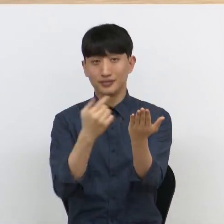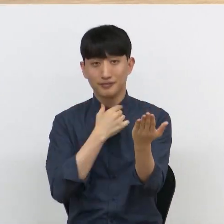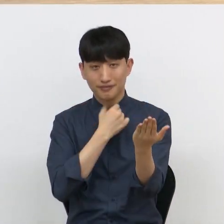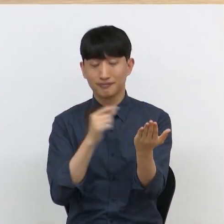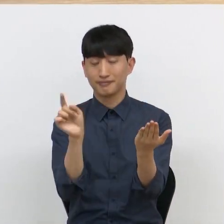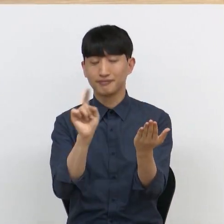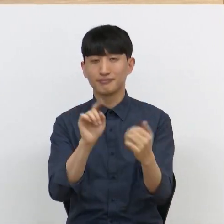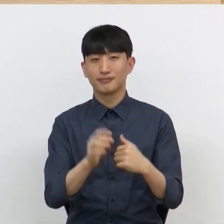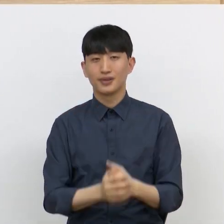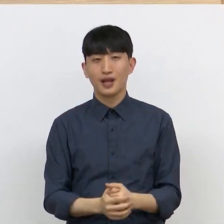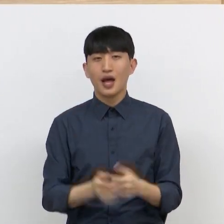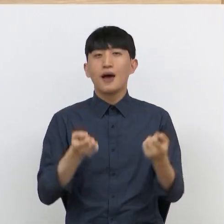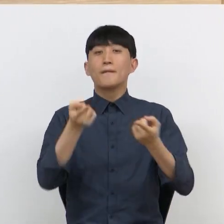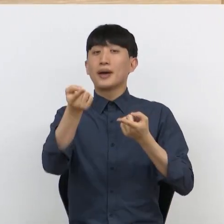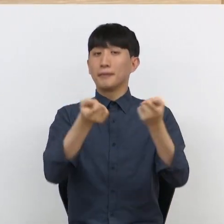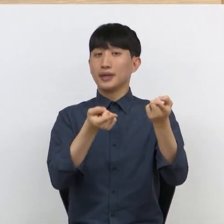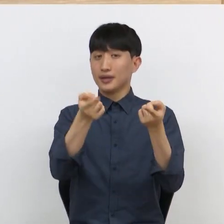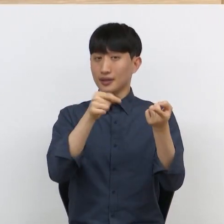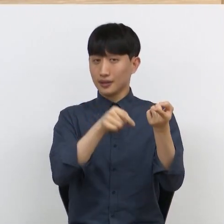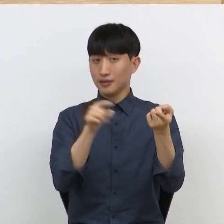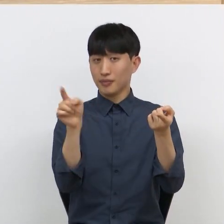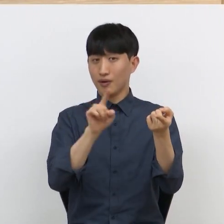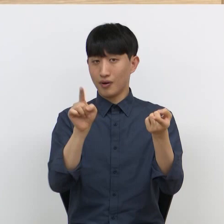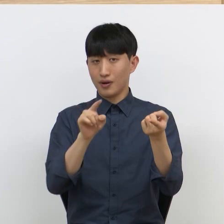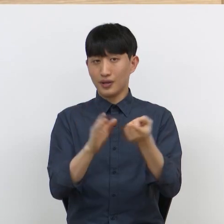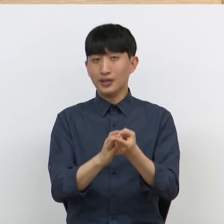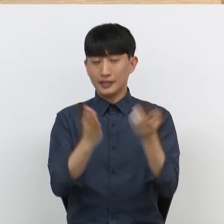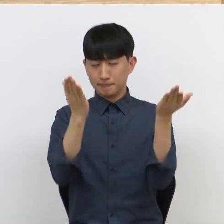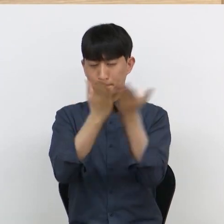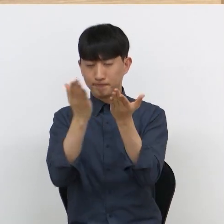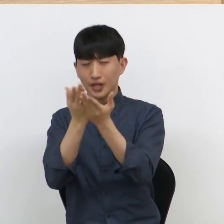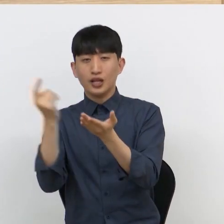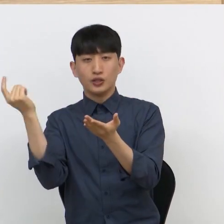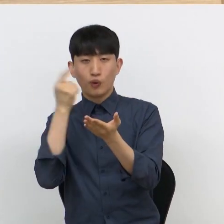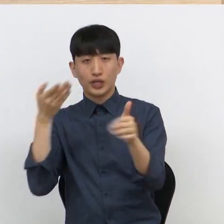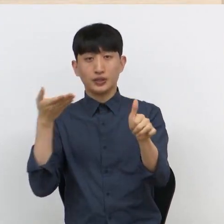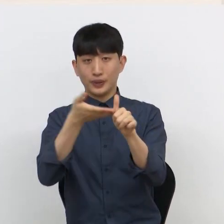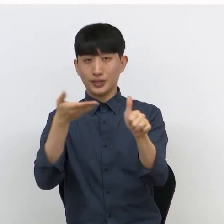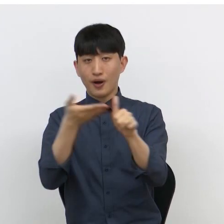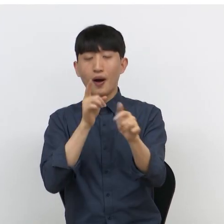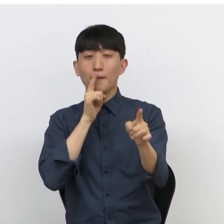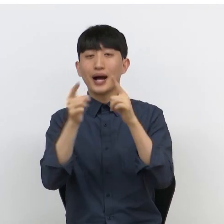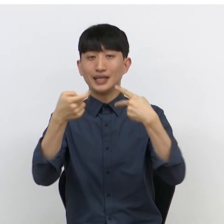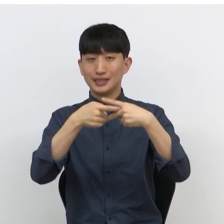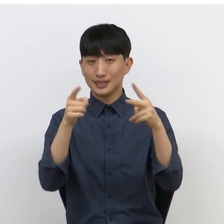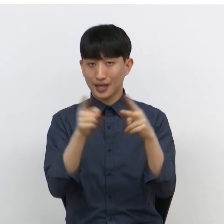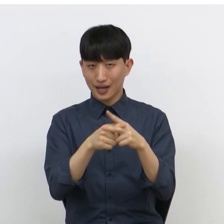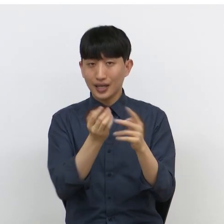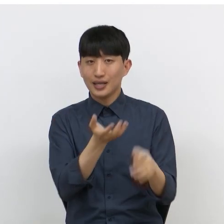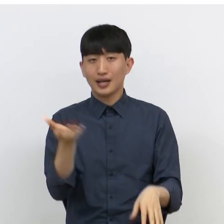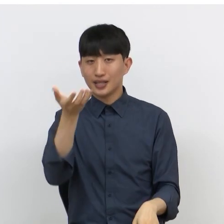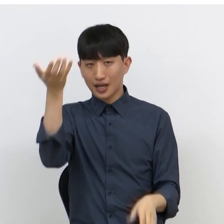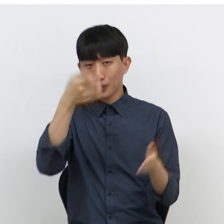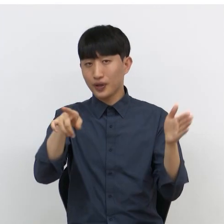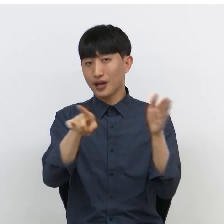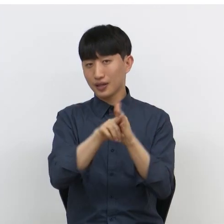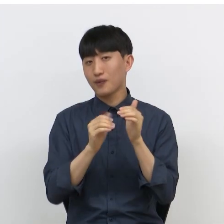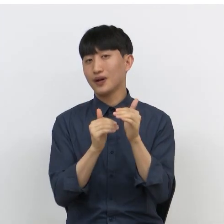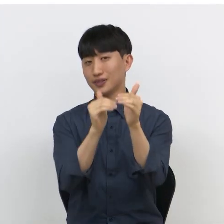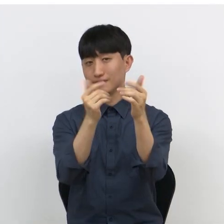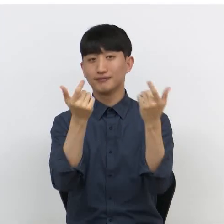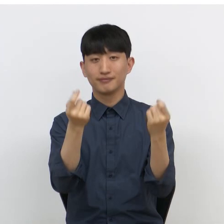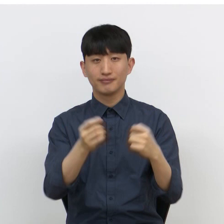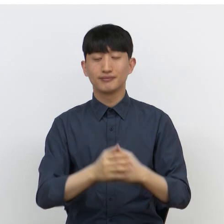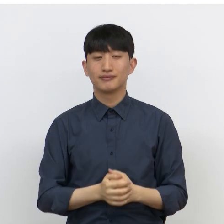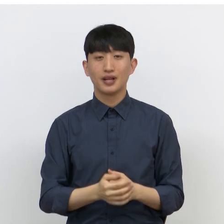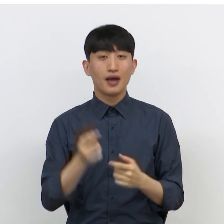싶은 것은 매핑이라고 하는 것은 최적화된 소리를 들려주어서 말지각을 향상시키기 위한 과정입니다.